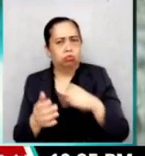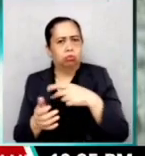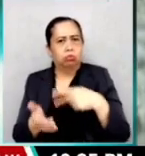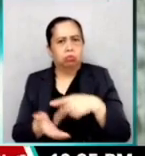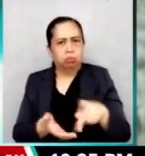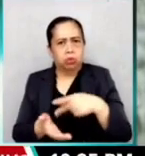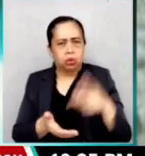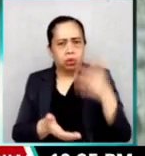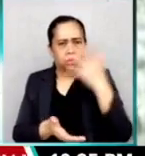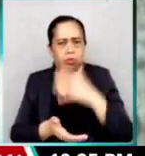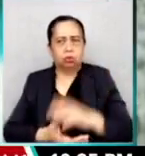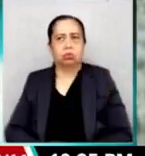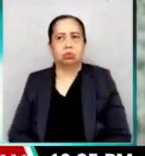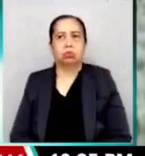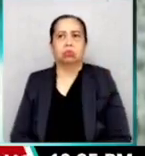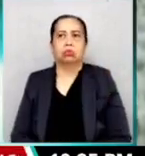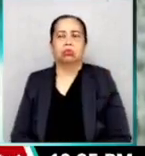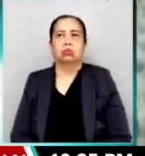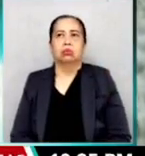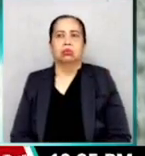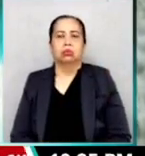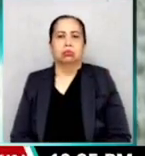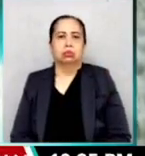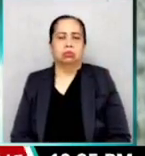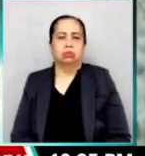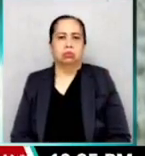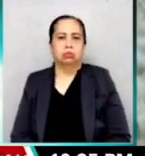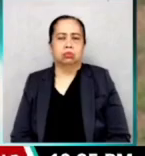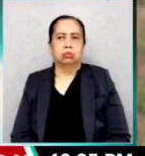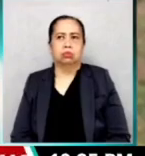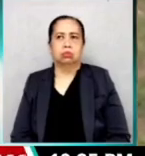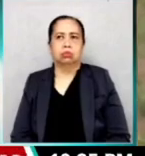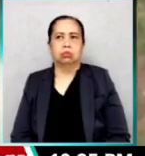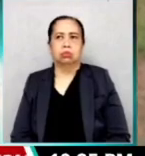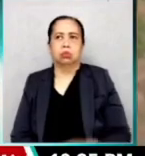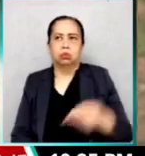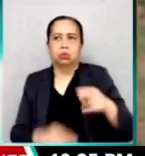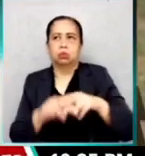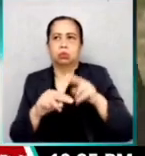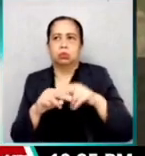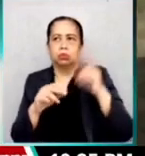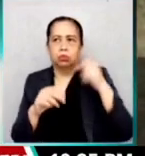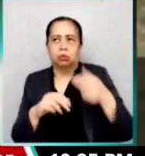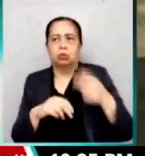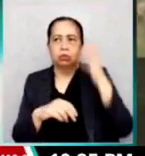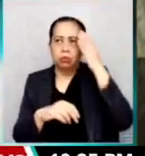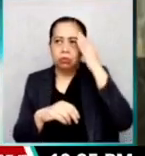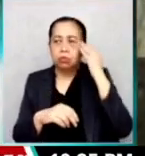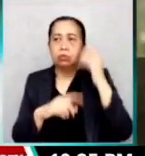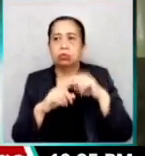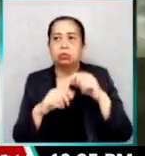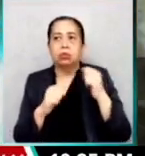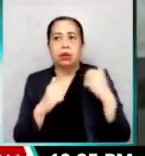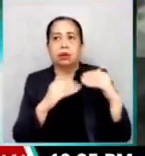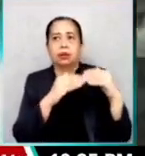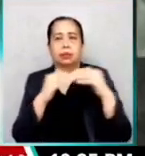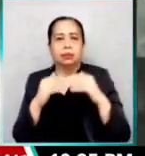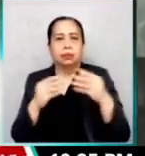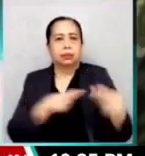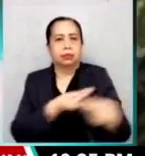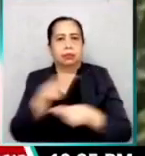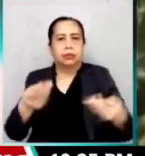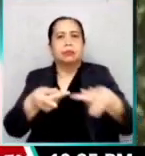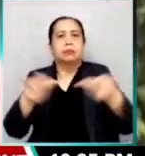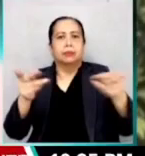ko, 20 ko kasi ay. Tapno damo kita ganti ko, manalo. Hiling ng mga magsasaka na magkaroon ng trading post ang